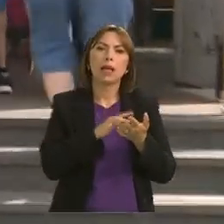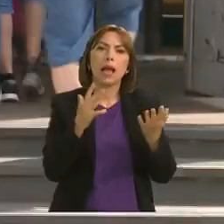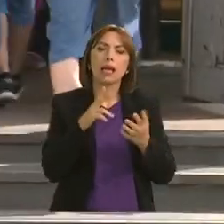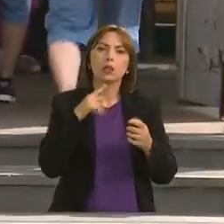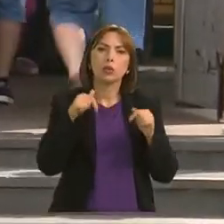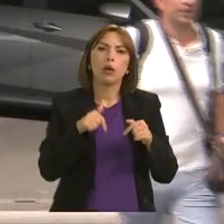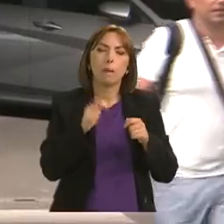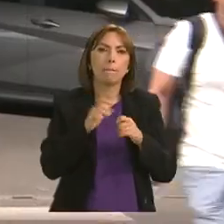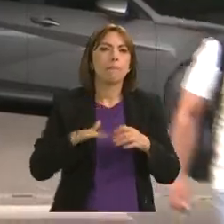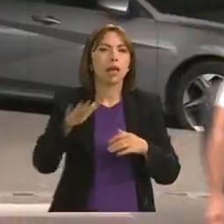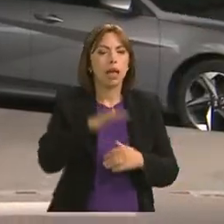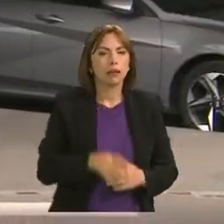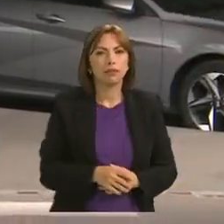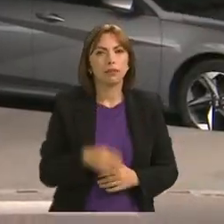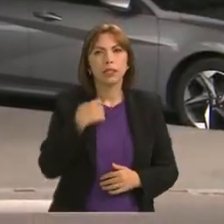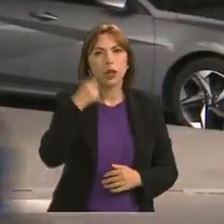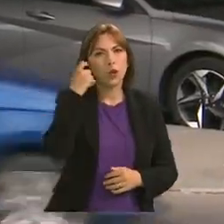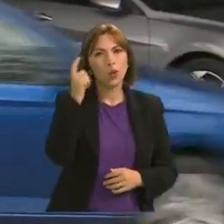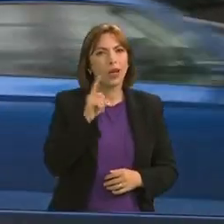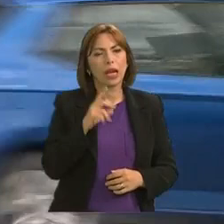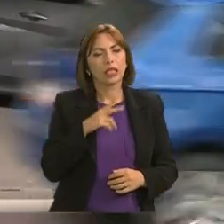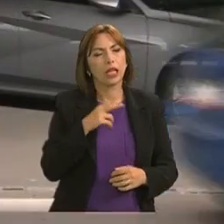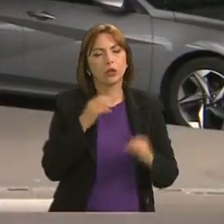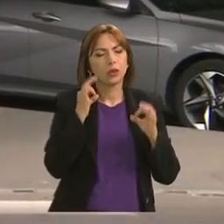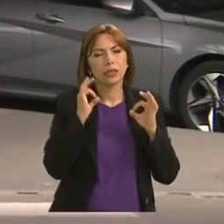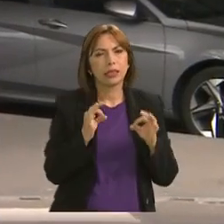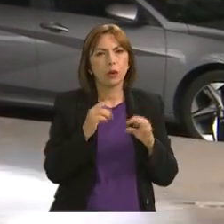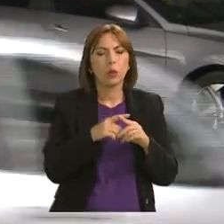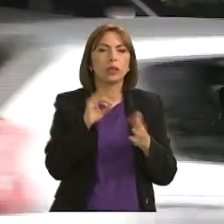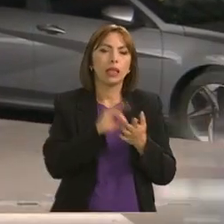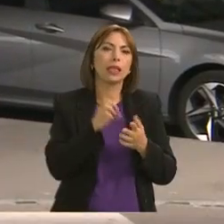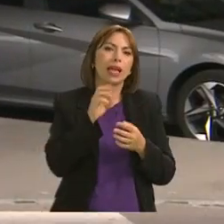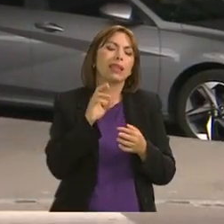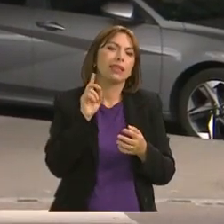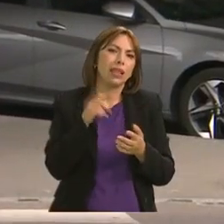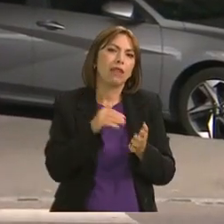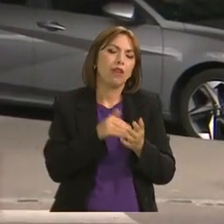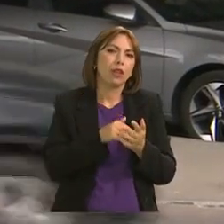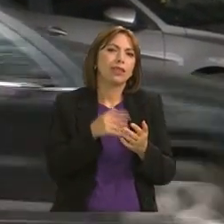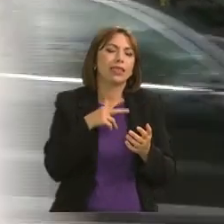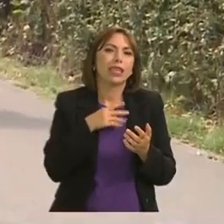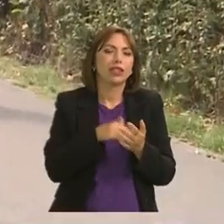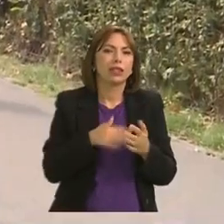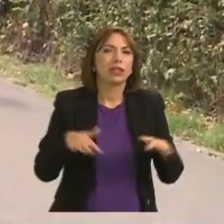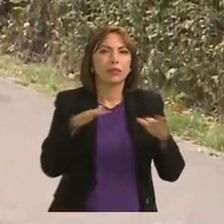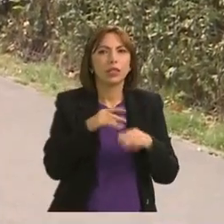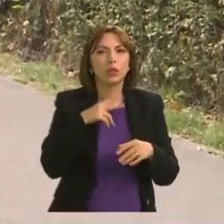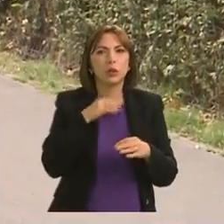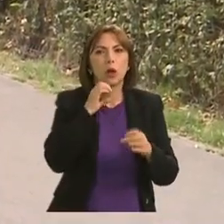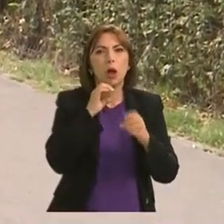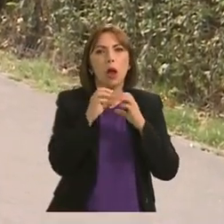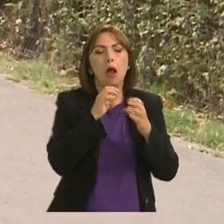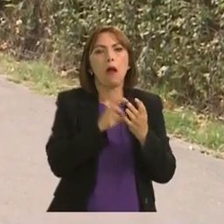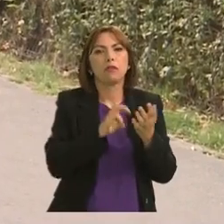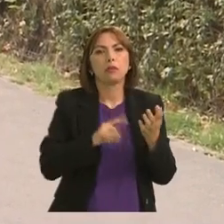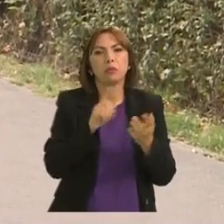existente în piață. Nu cred că sunt chiar atât de sigure cu datele, dar tot trebuie să le folosesc, ca că sunt o necesitate. Sunt niște conversații, nu de